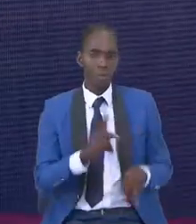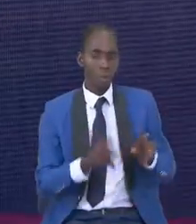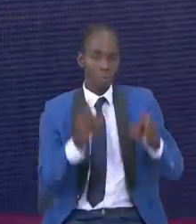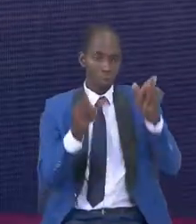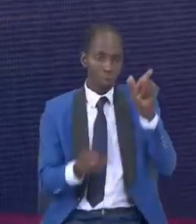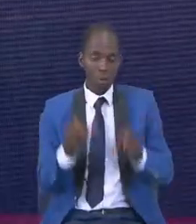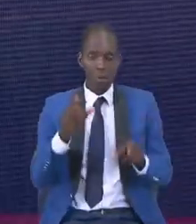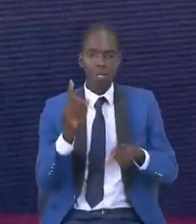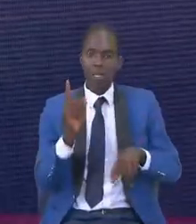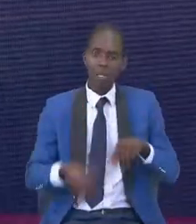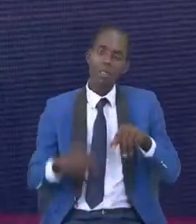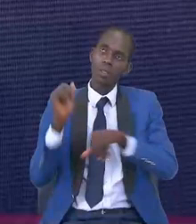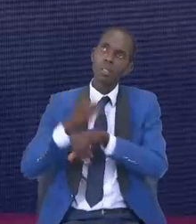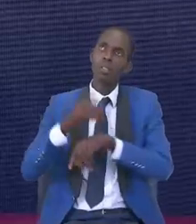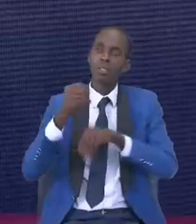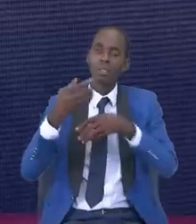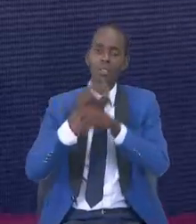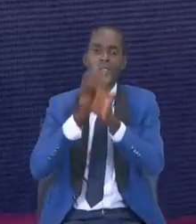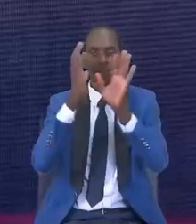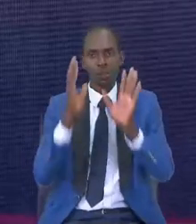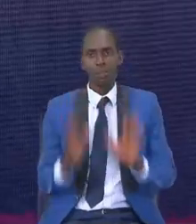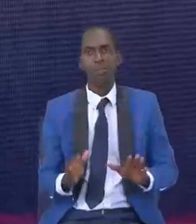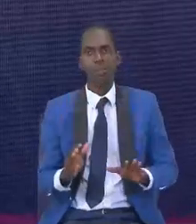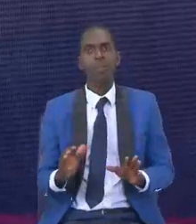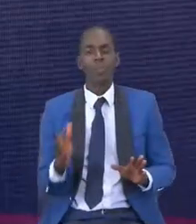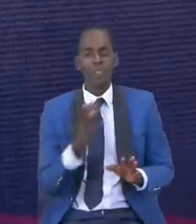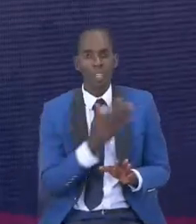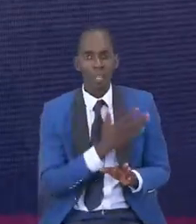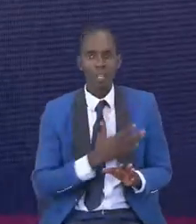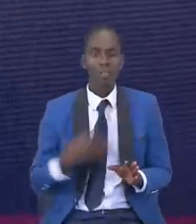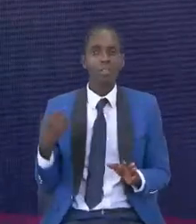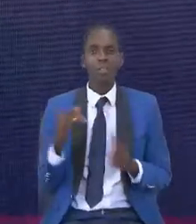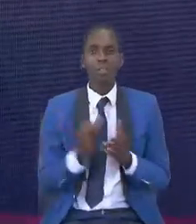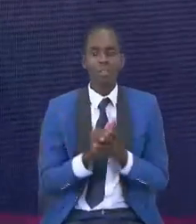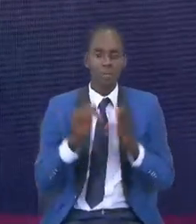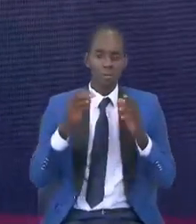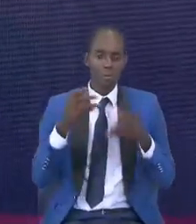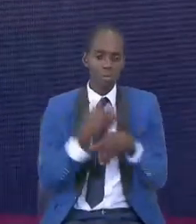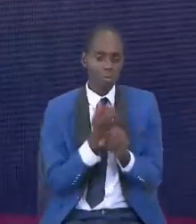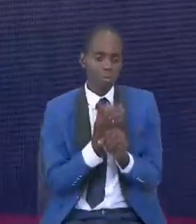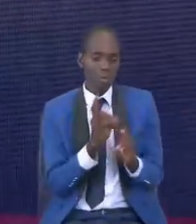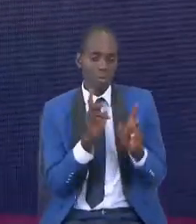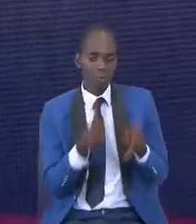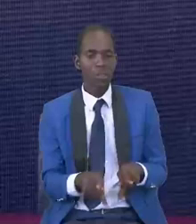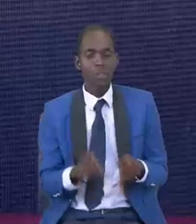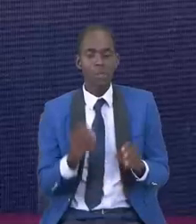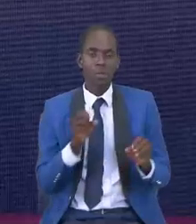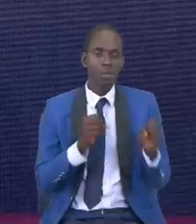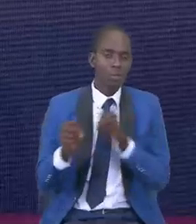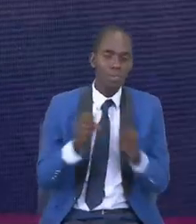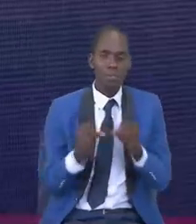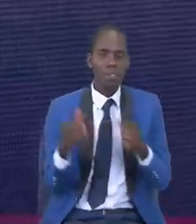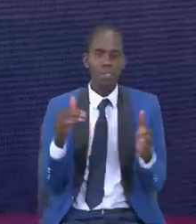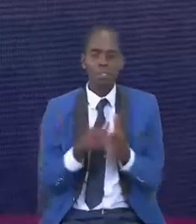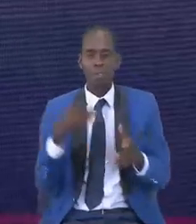créature prend sa décision, j'ai commencé le chemin de la rébellion, j'ai commencé comme la voie de la transgression et il va